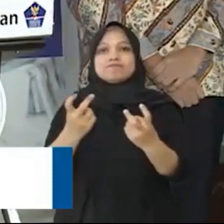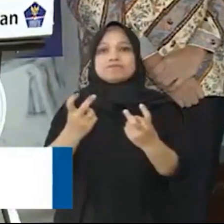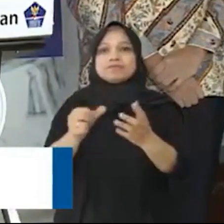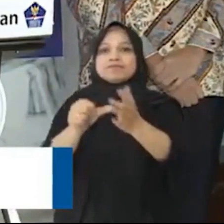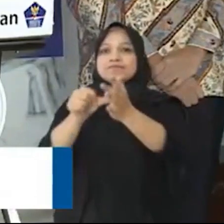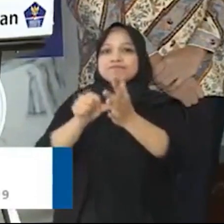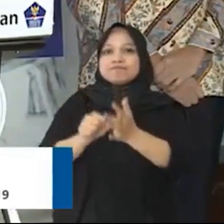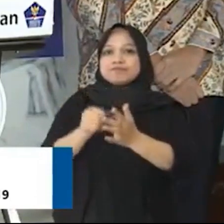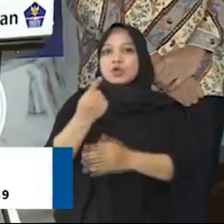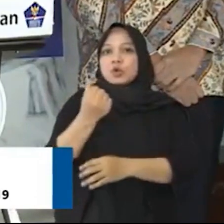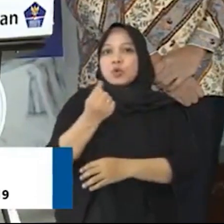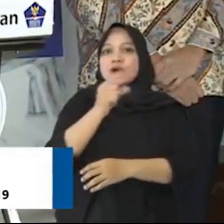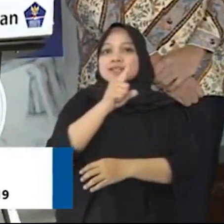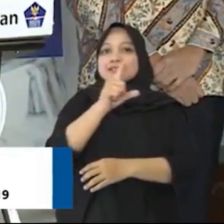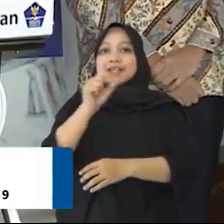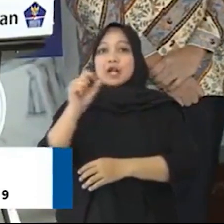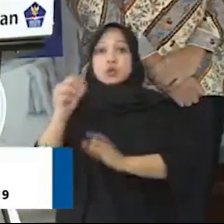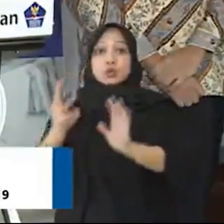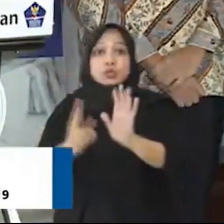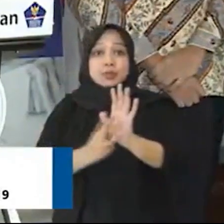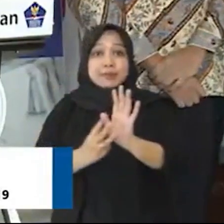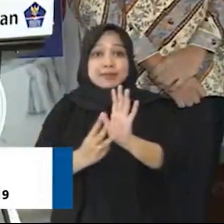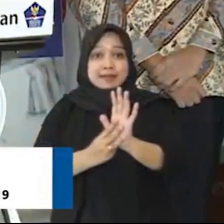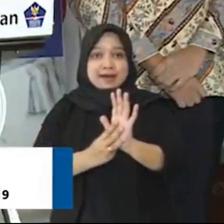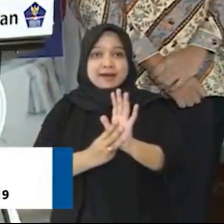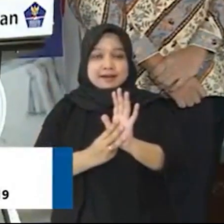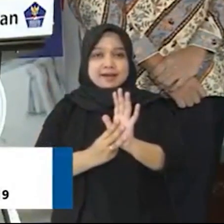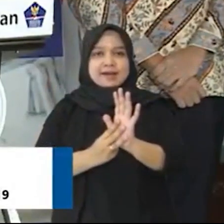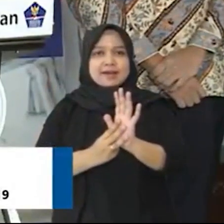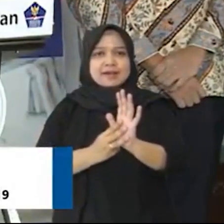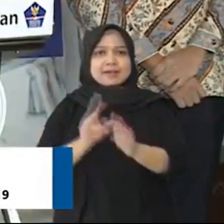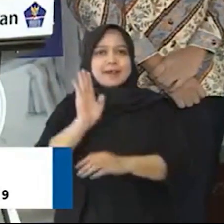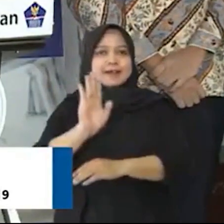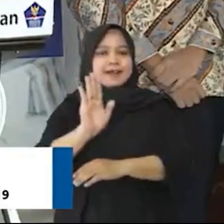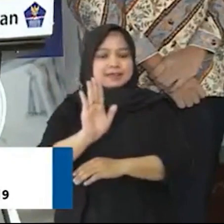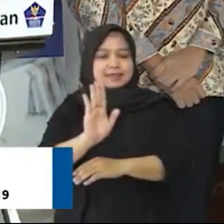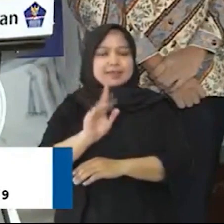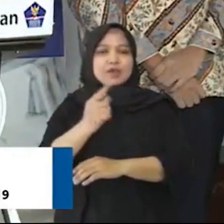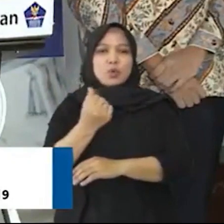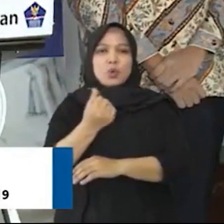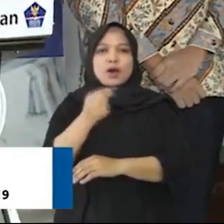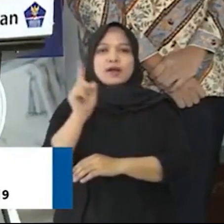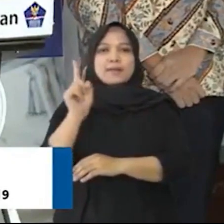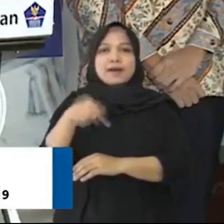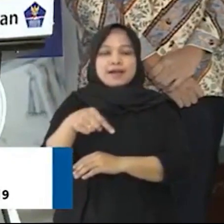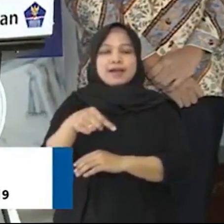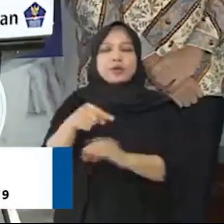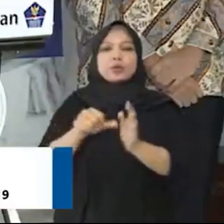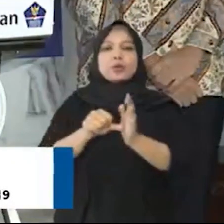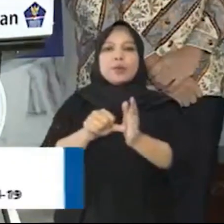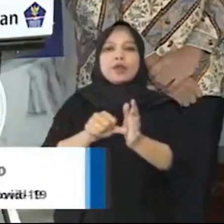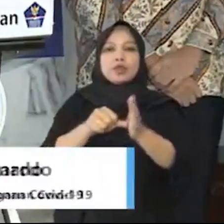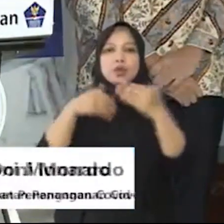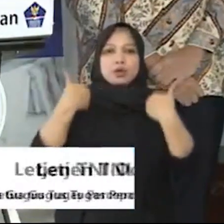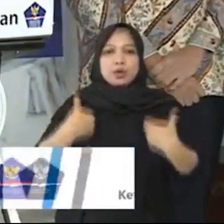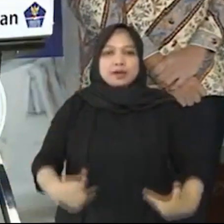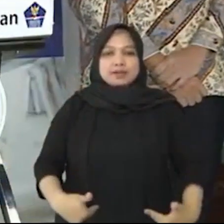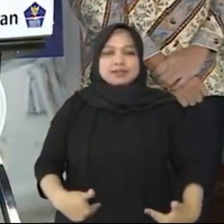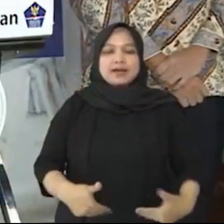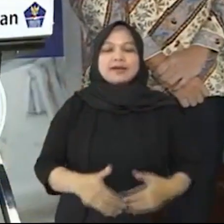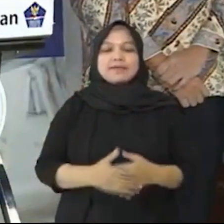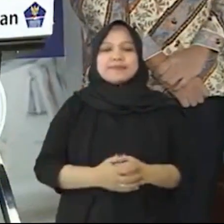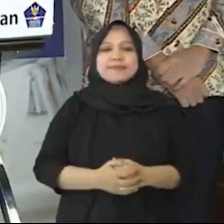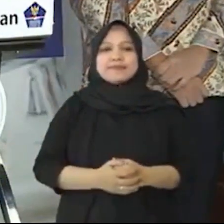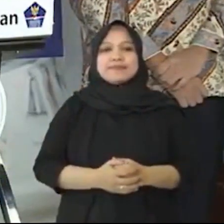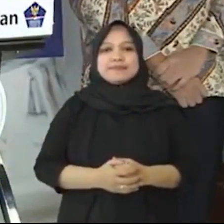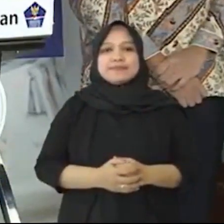ya Tan di dalam rangka Hai bantuan kemanusiaan untuk operasi